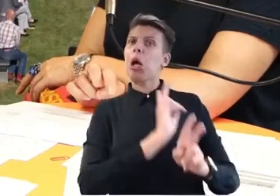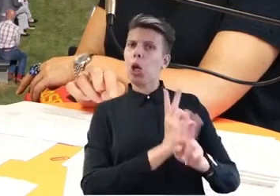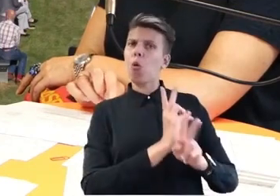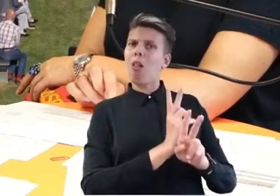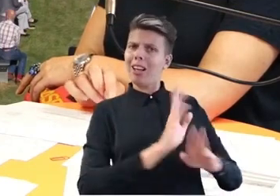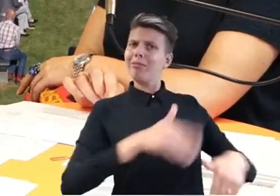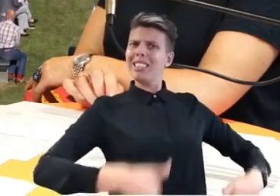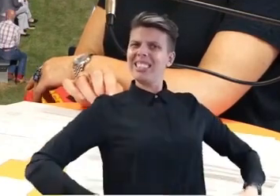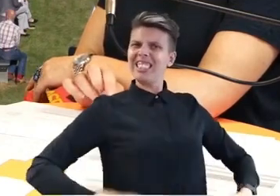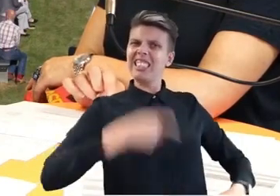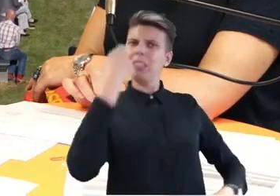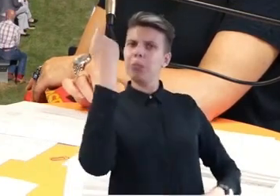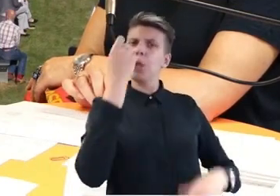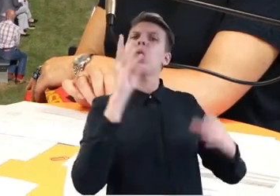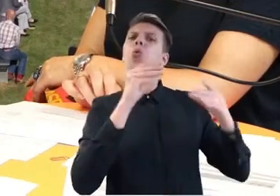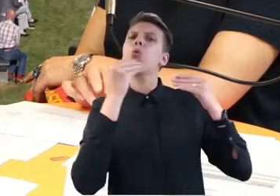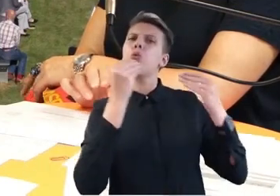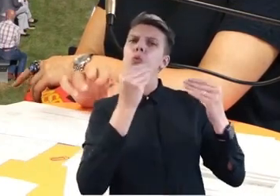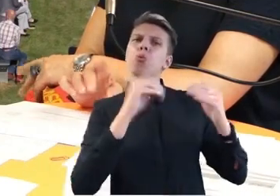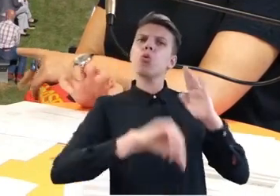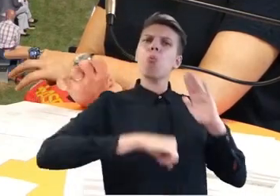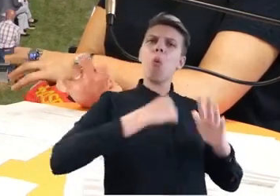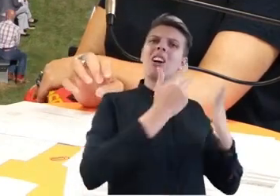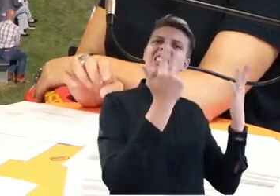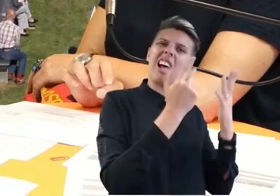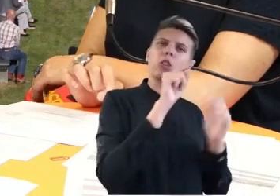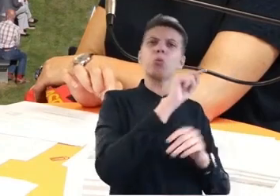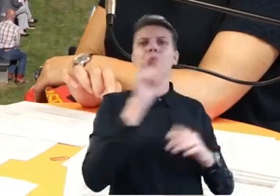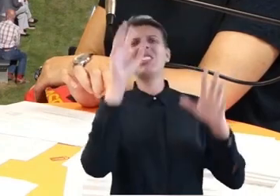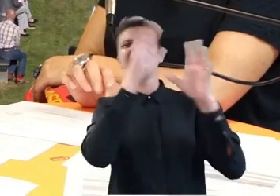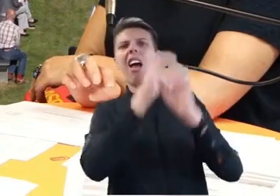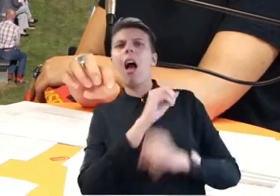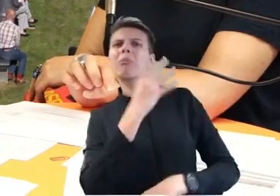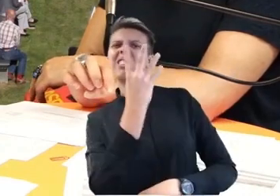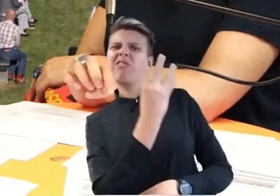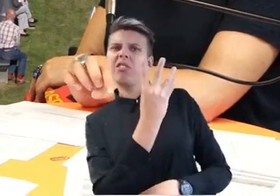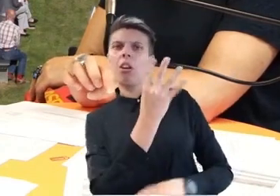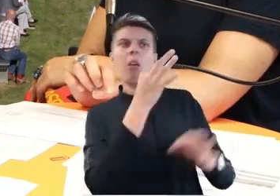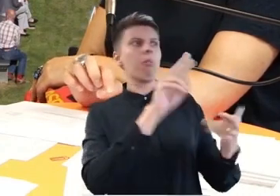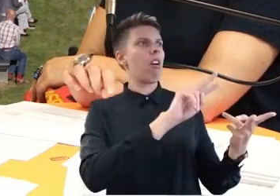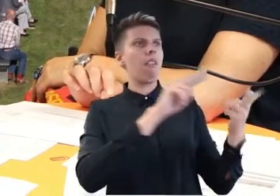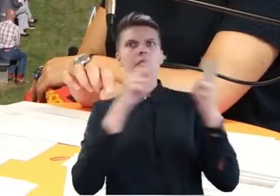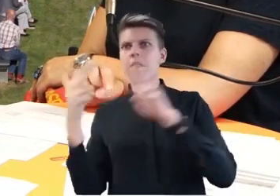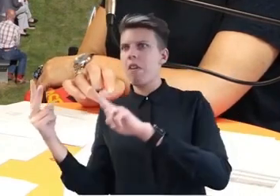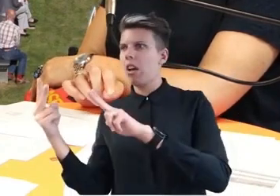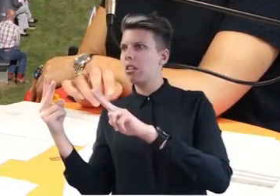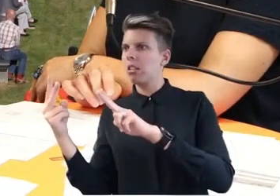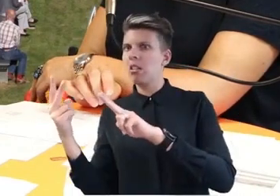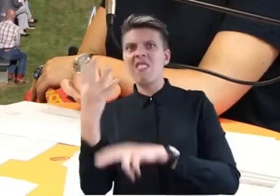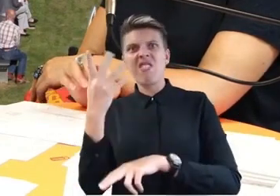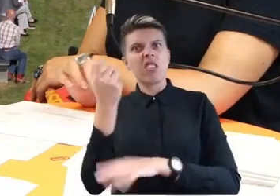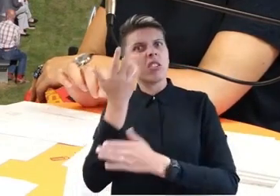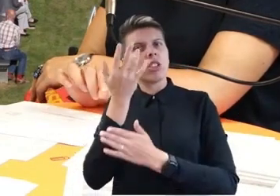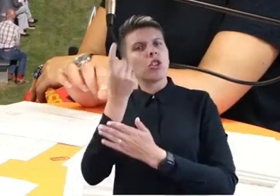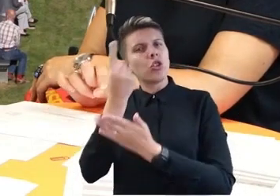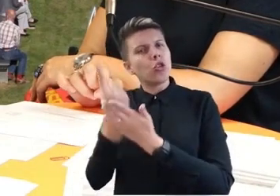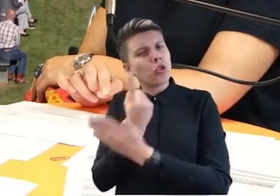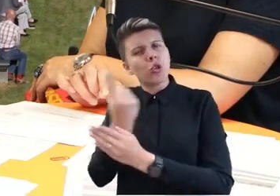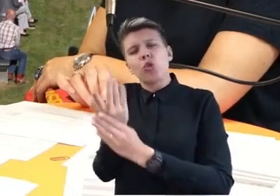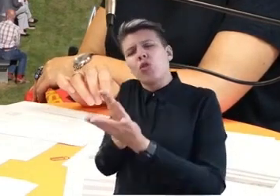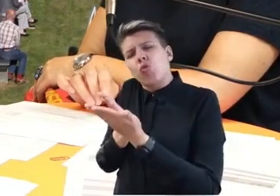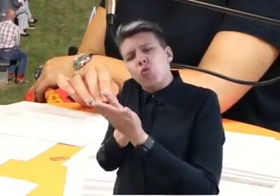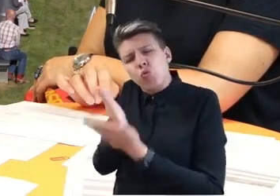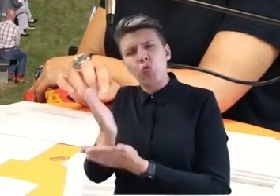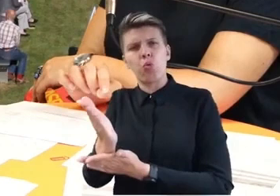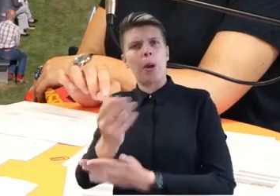bis 16 uhr auf 24 7 zu wechseln ging auch nur dank der unterstützung unserer partner die